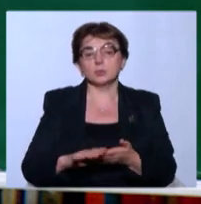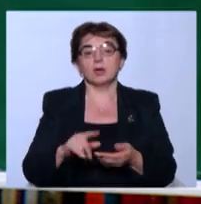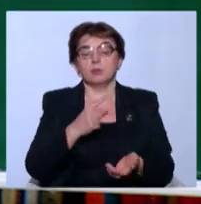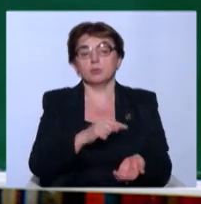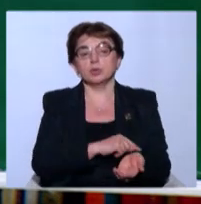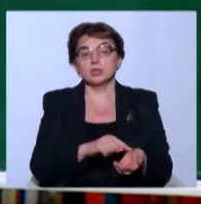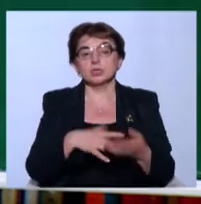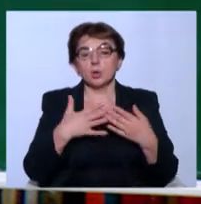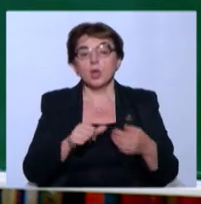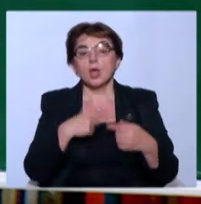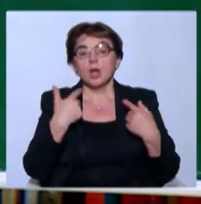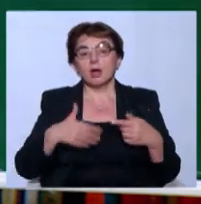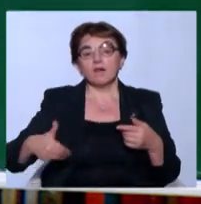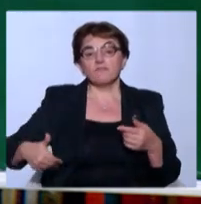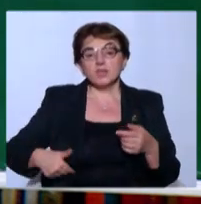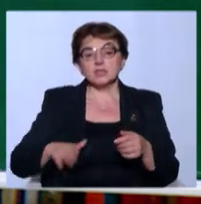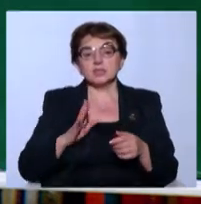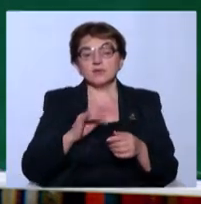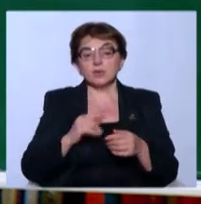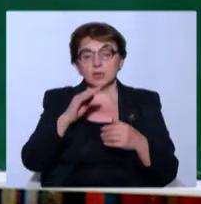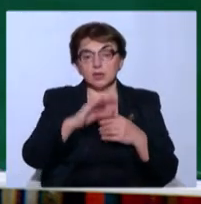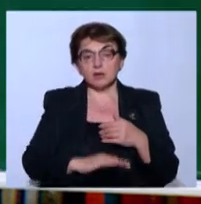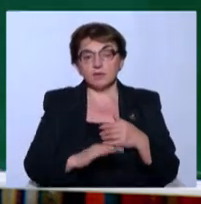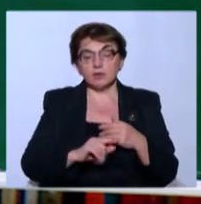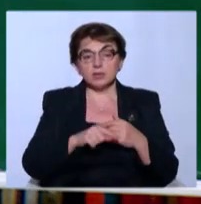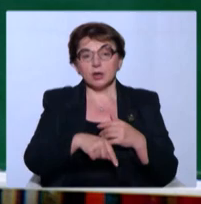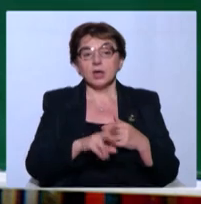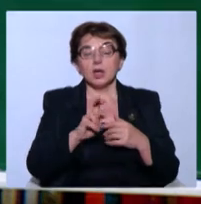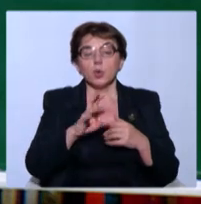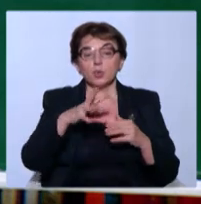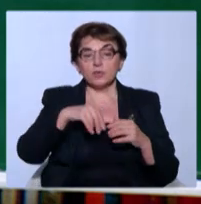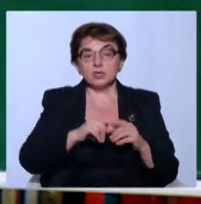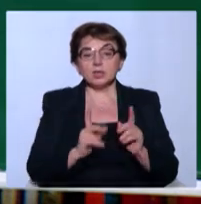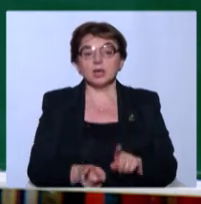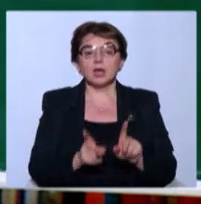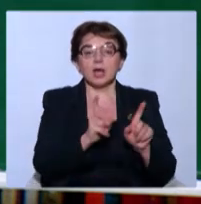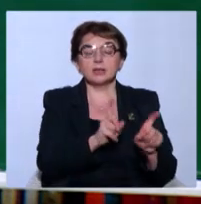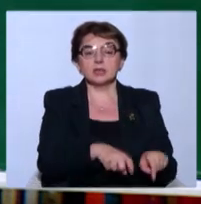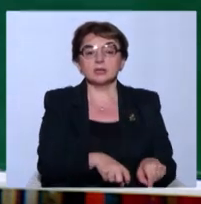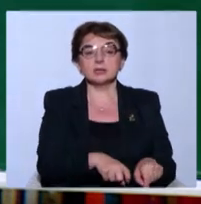ღვიძლის ვენით გადადის ქვედაღრუ ვენაში და ქვედაღრუ ვენიდან უკვე